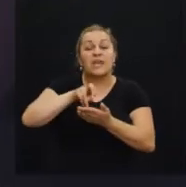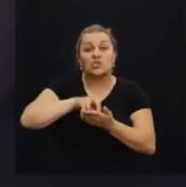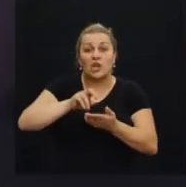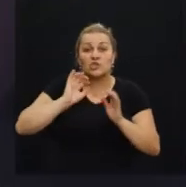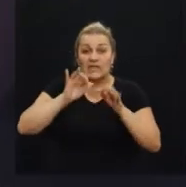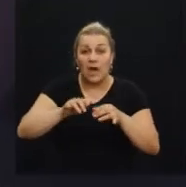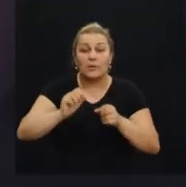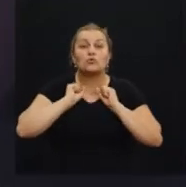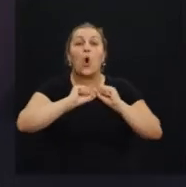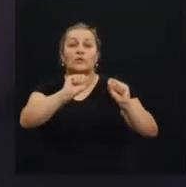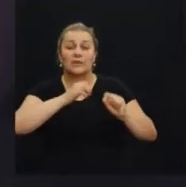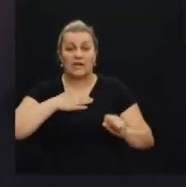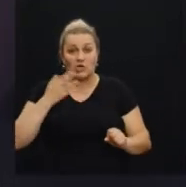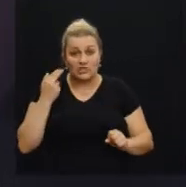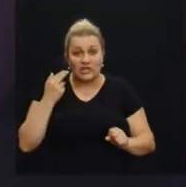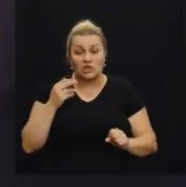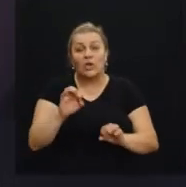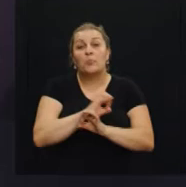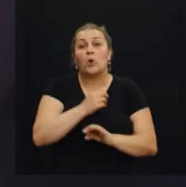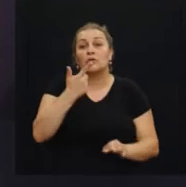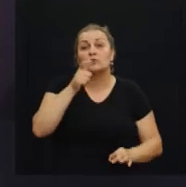ti naši dečki, tad su poginuli dvojica ti